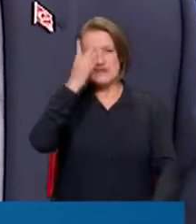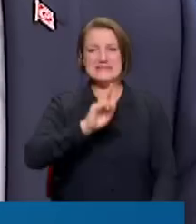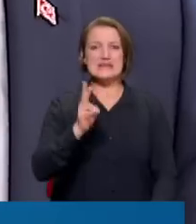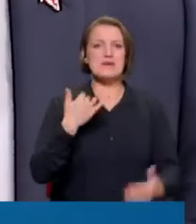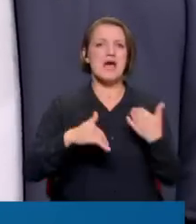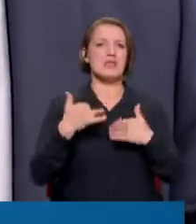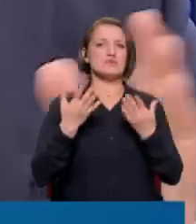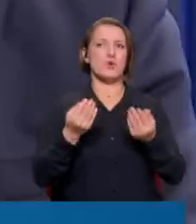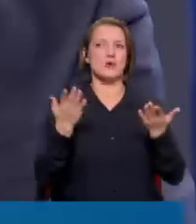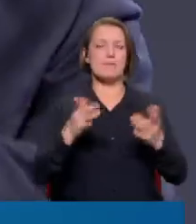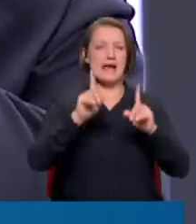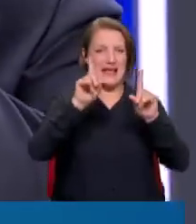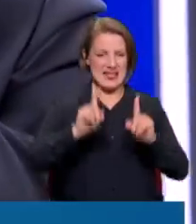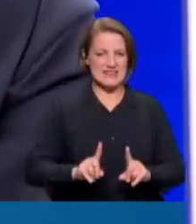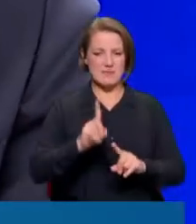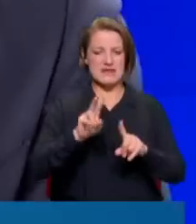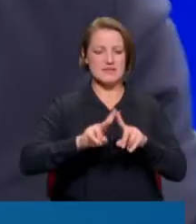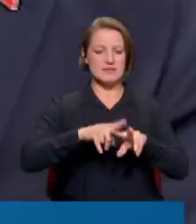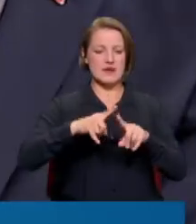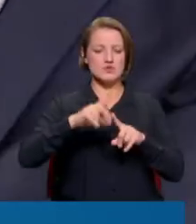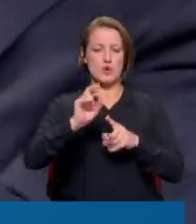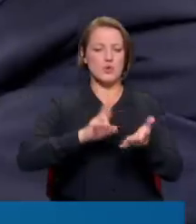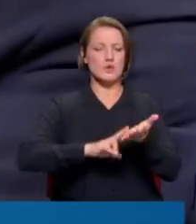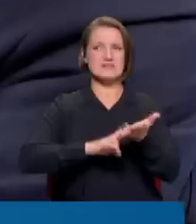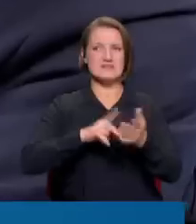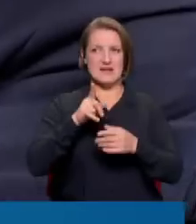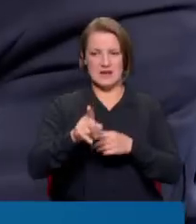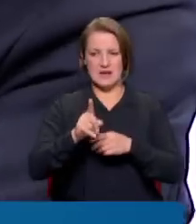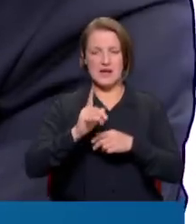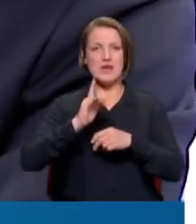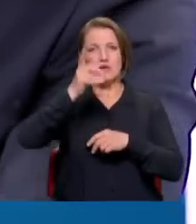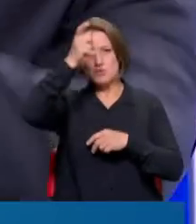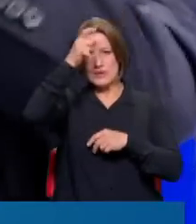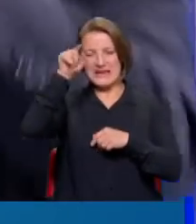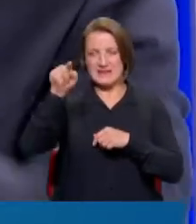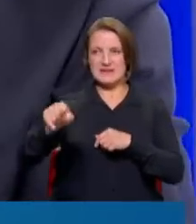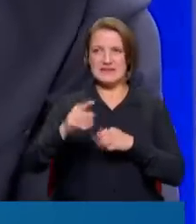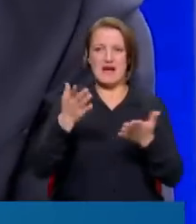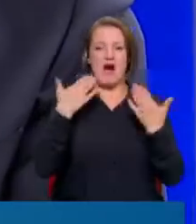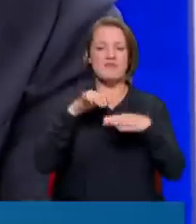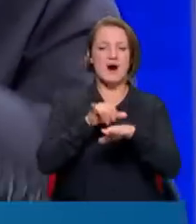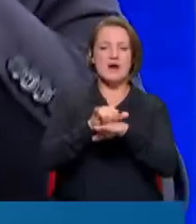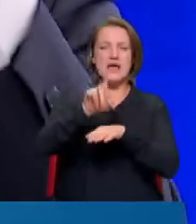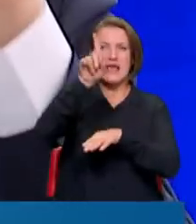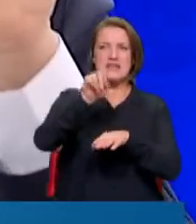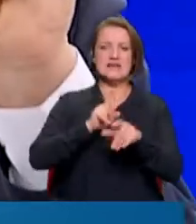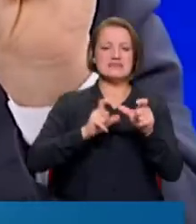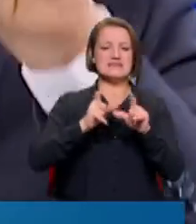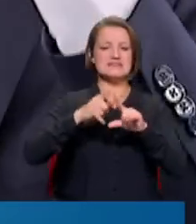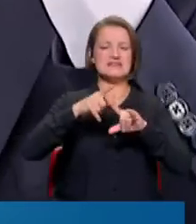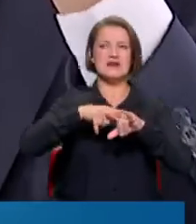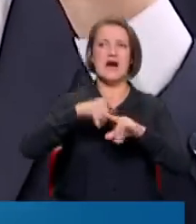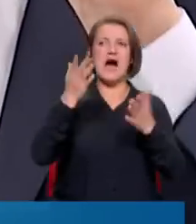yaralımız oldu ama ilk kez bir Nat üyesi ülke diğer NATO üyesi ülke olan Türkiye'nin hava aracını düşürüyor bunu siah olarak